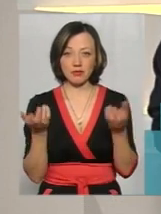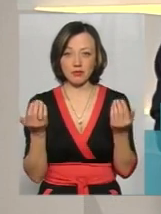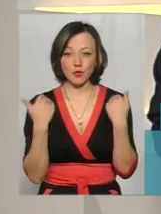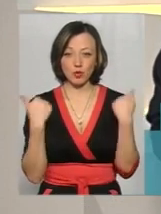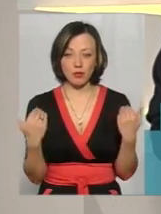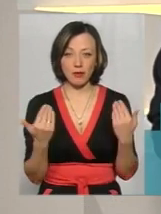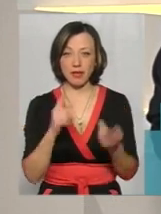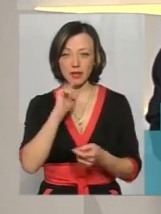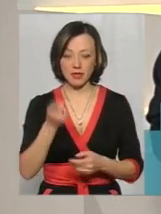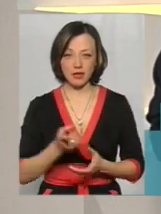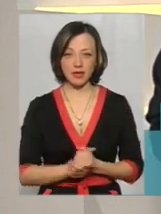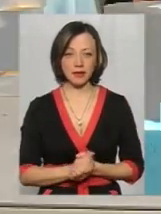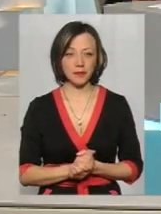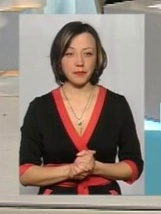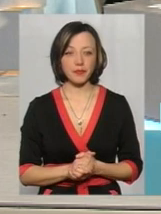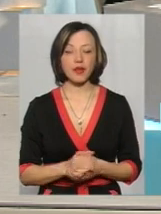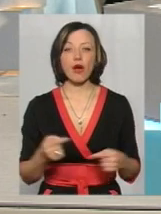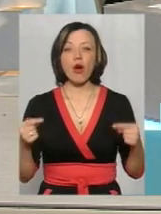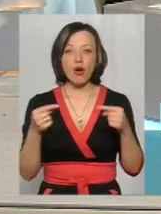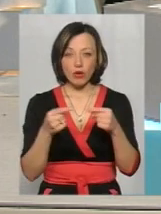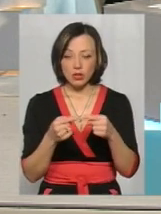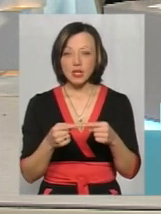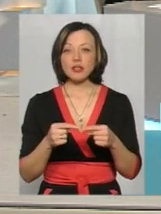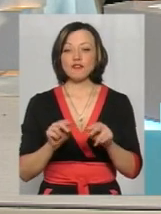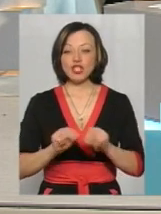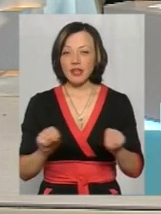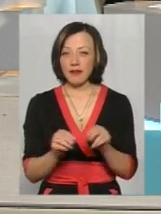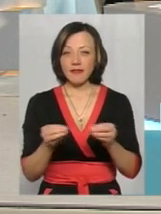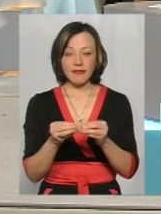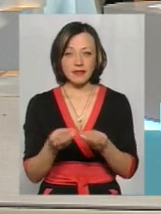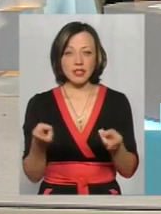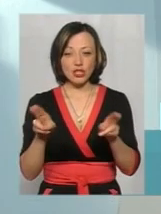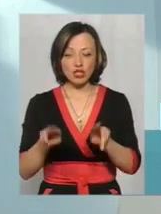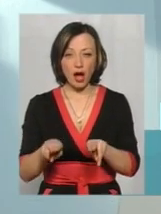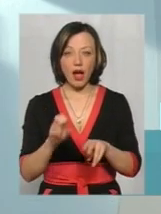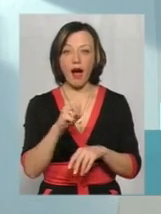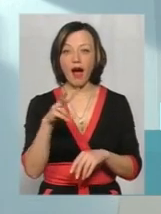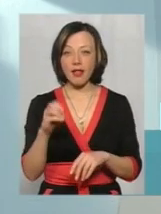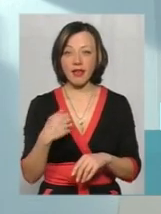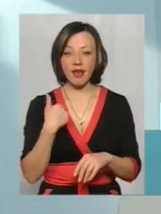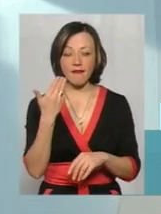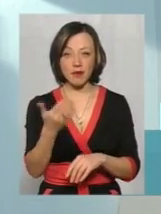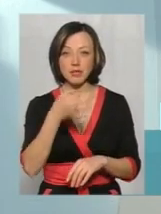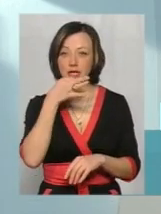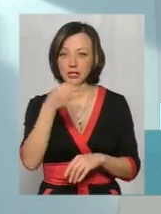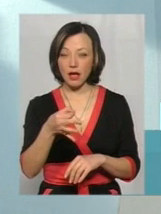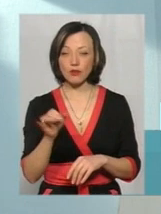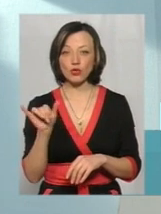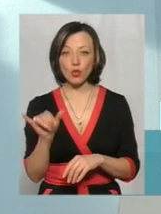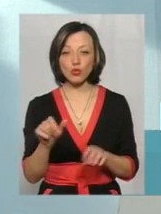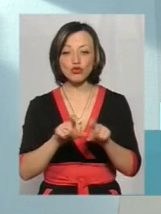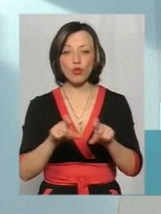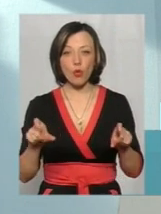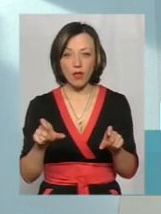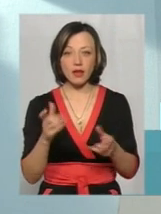там за рік. І однозначно, вчителі ті самі залишаються в тих школах, але я ж вам назвав, що у